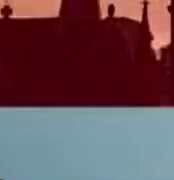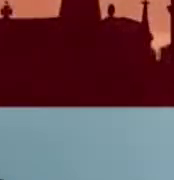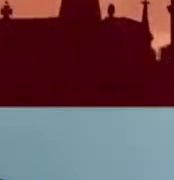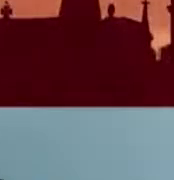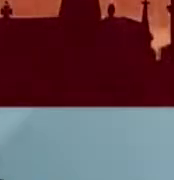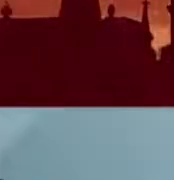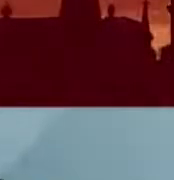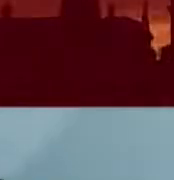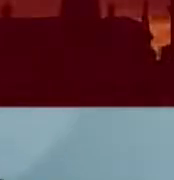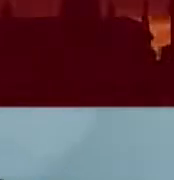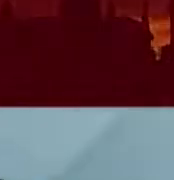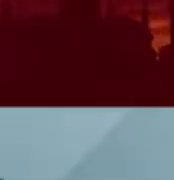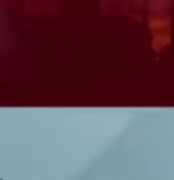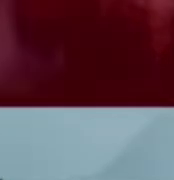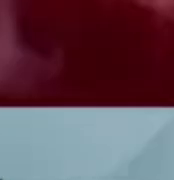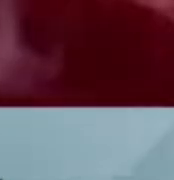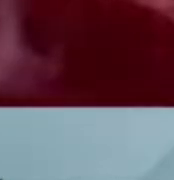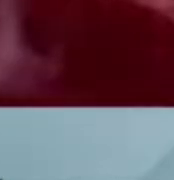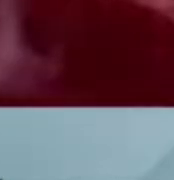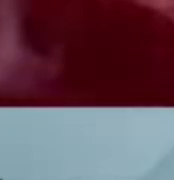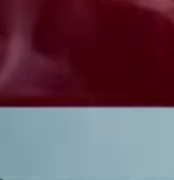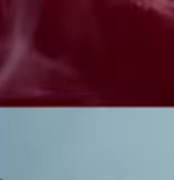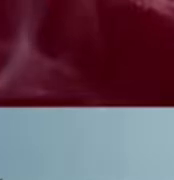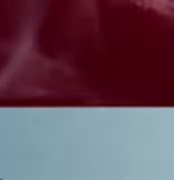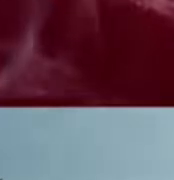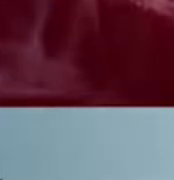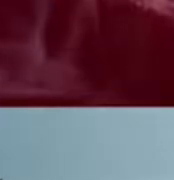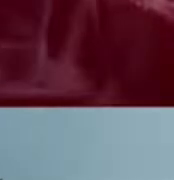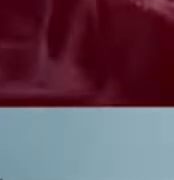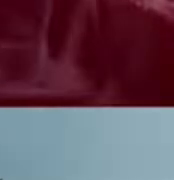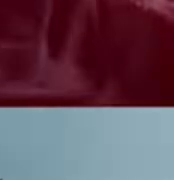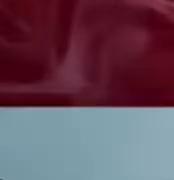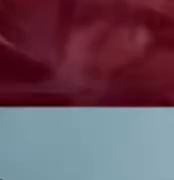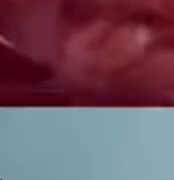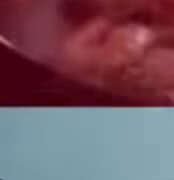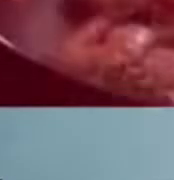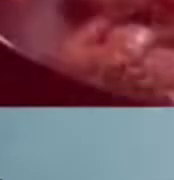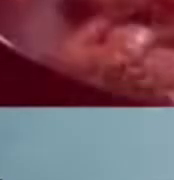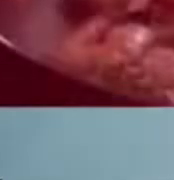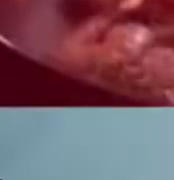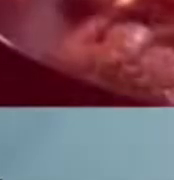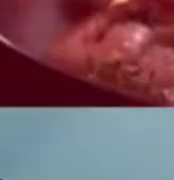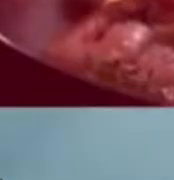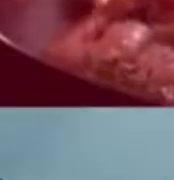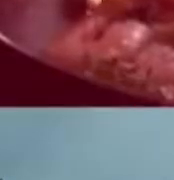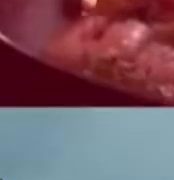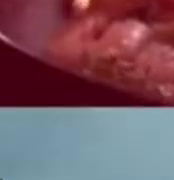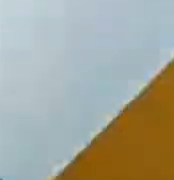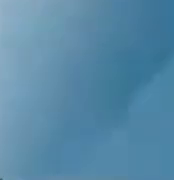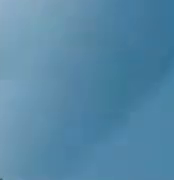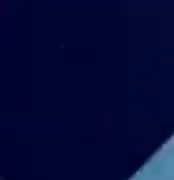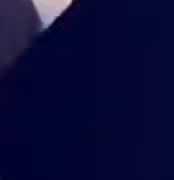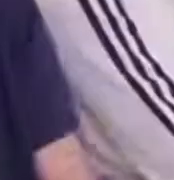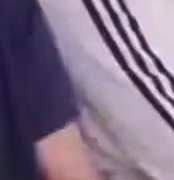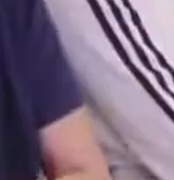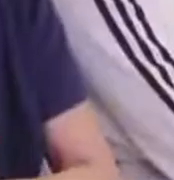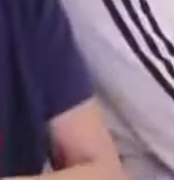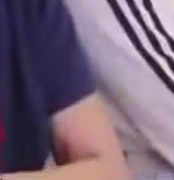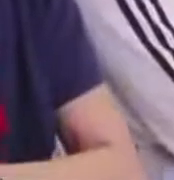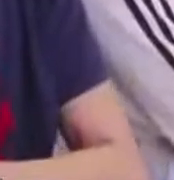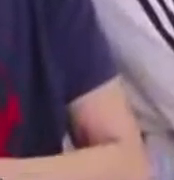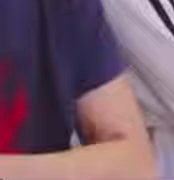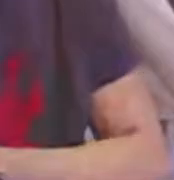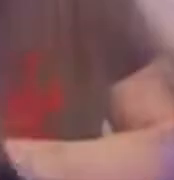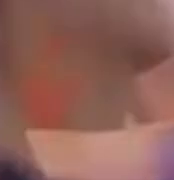Sabado? Doktrina ba ng Panginoong Kristo na bawal ang baboy, hipon at iba't iba pa? Nanyayahan